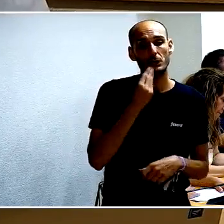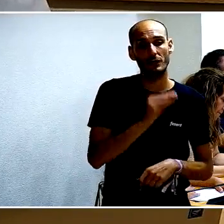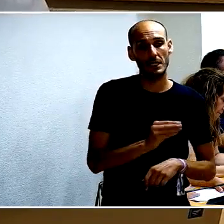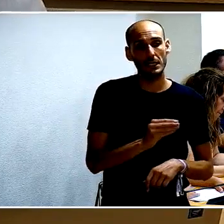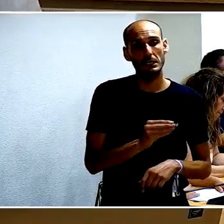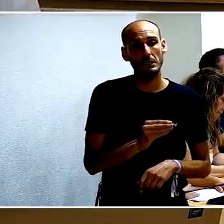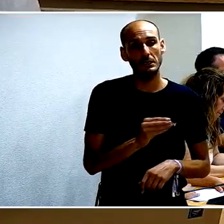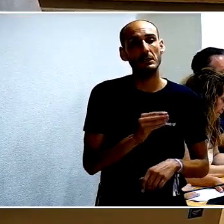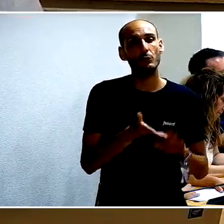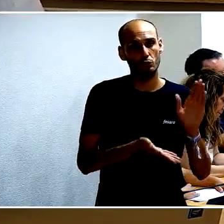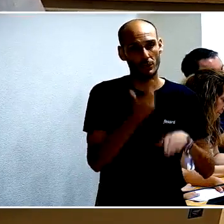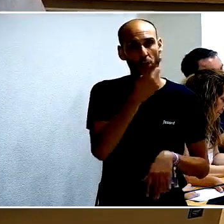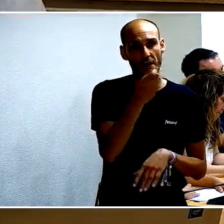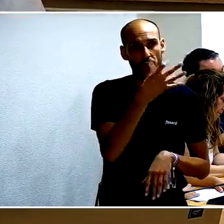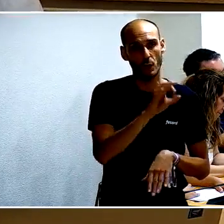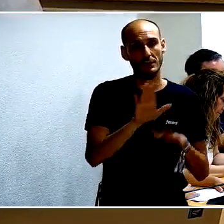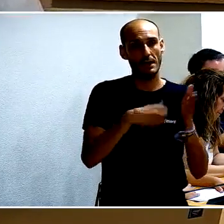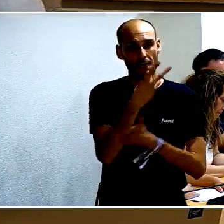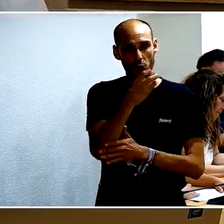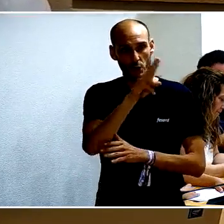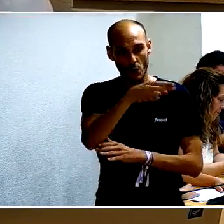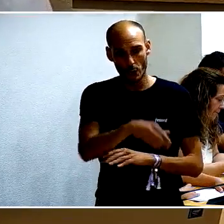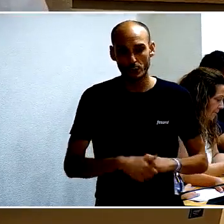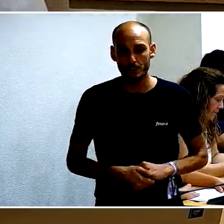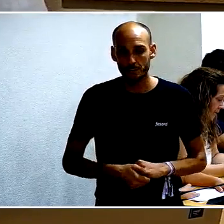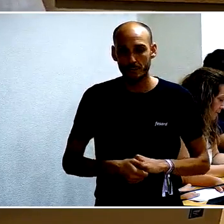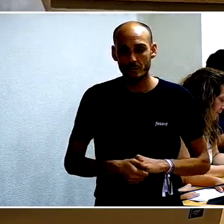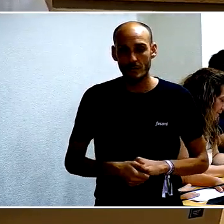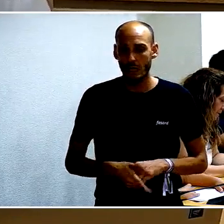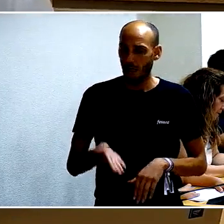que hem pujat de 150 a 200 euros. En la darrera edició,